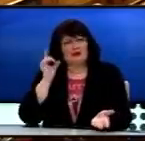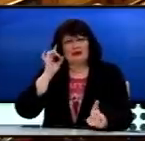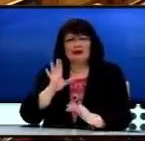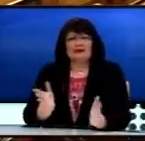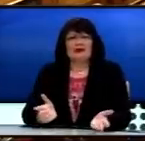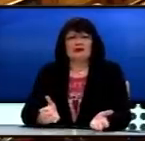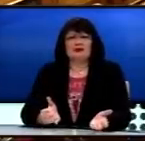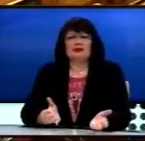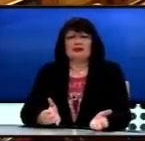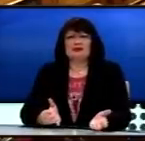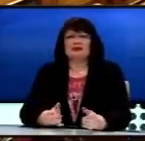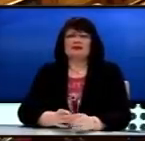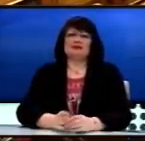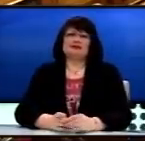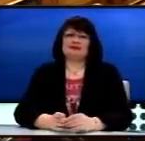καταλαβαίνω.